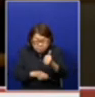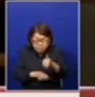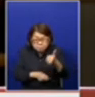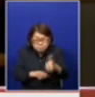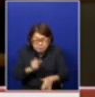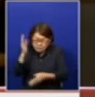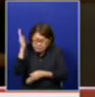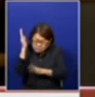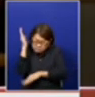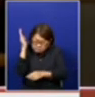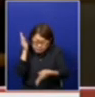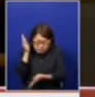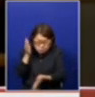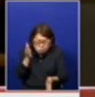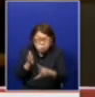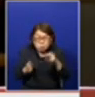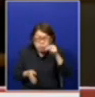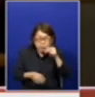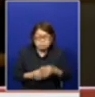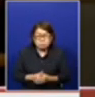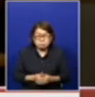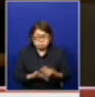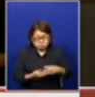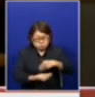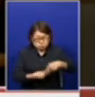าสู่ประเทศไทยแล้วทำไมท่านไม่พูด